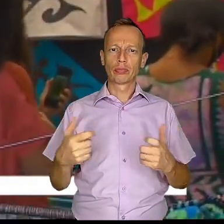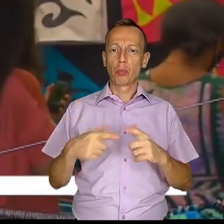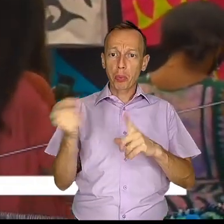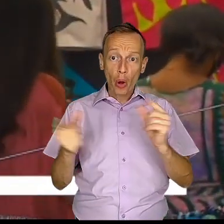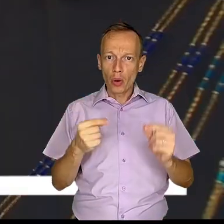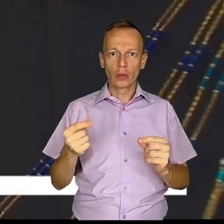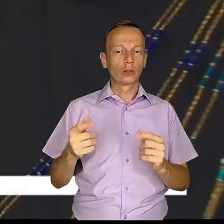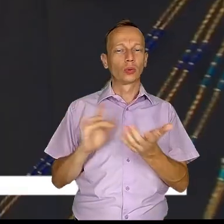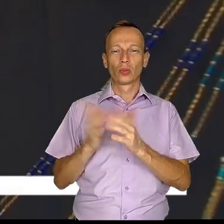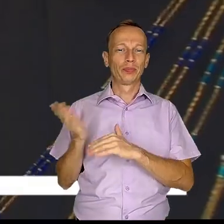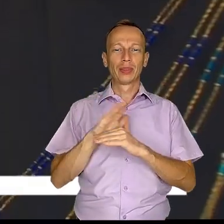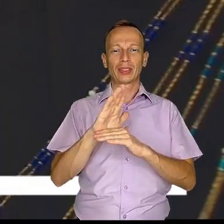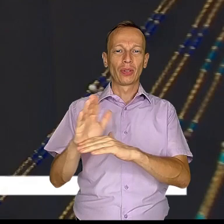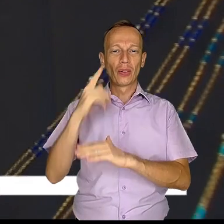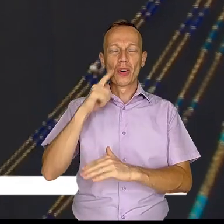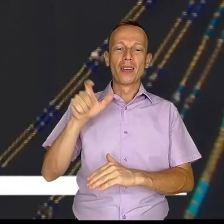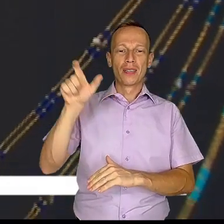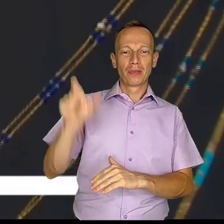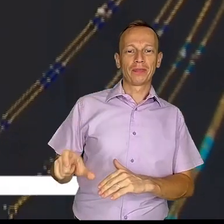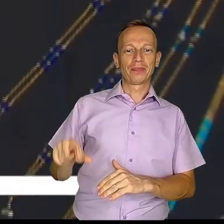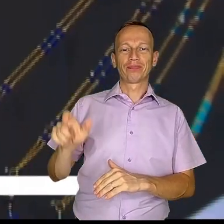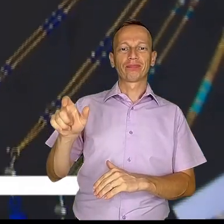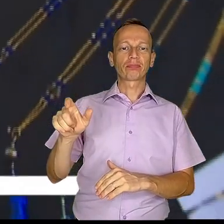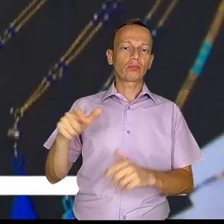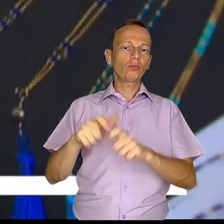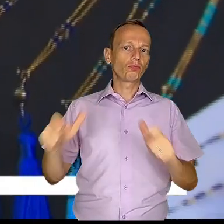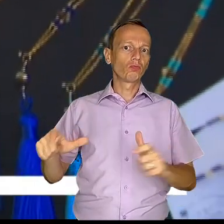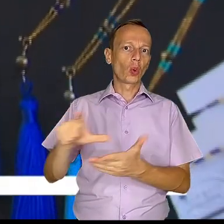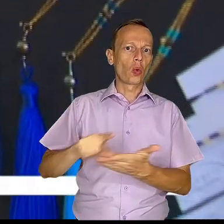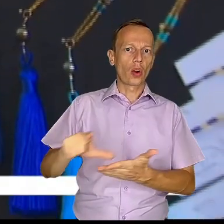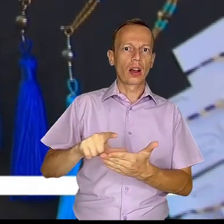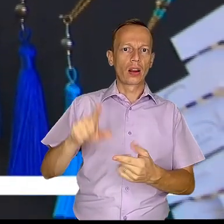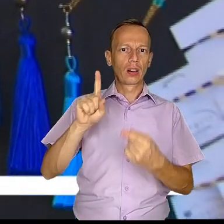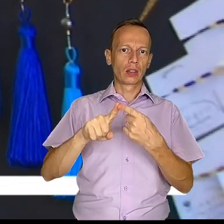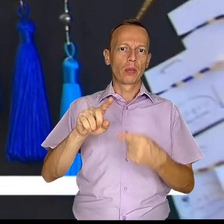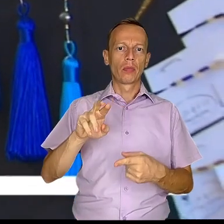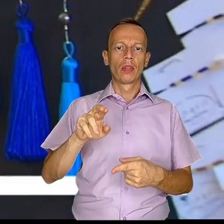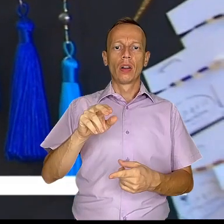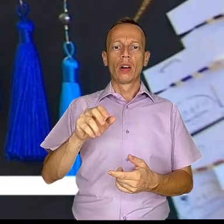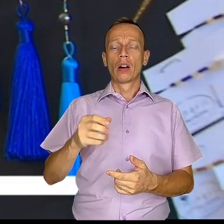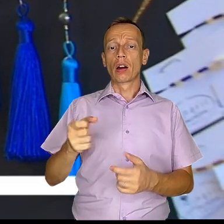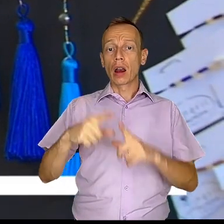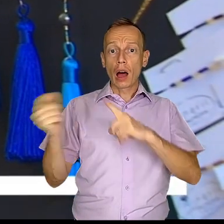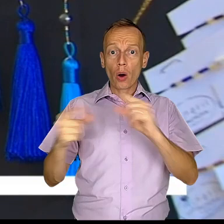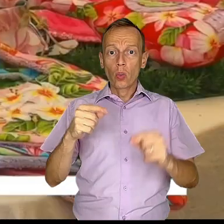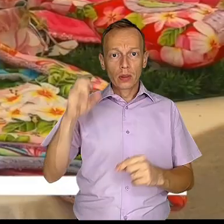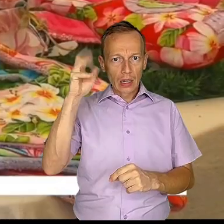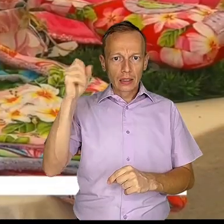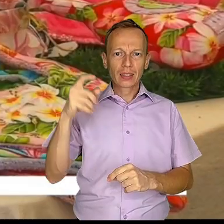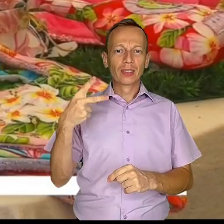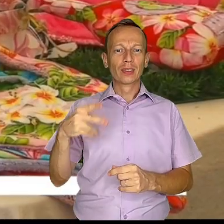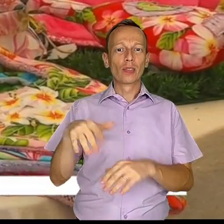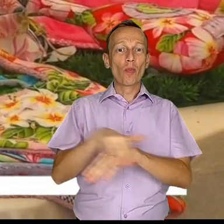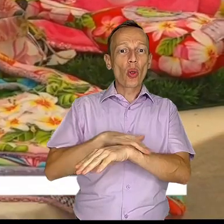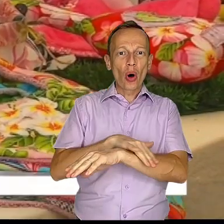du Fénois. Écoutons à présent Tetau Tiarit Omaru, directrice de Rauhotu Tahiti, une entreprise locale qui utilise les vertus du